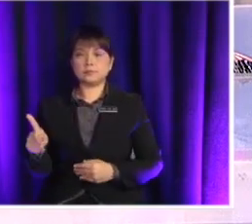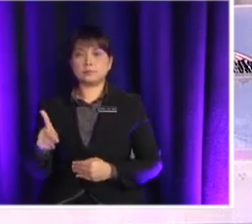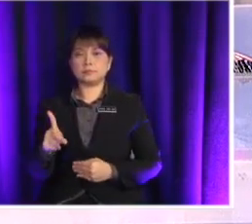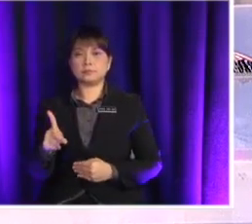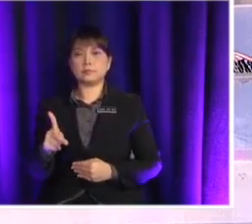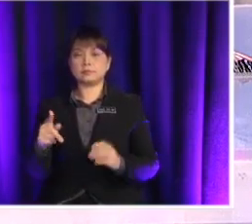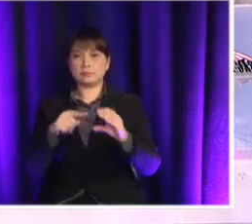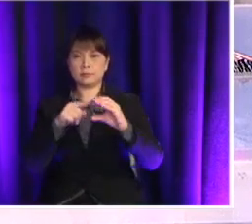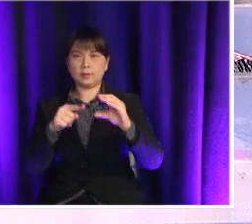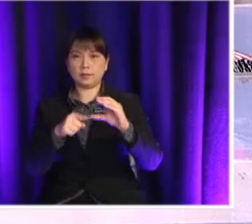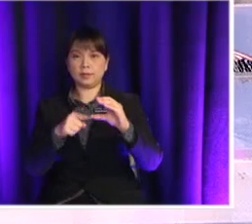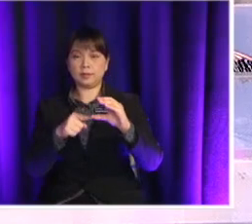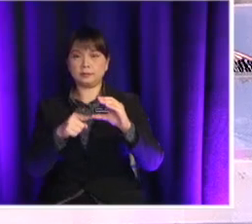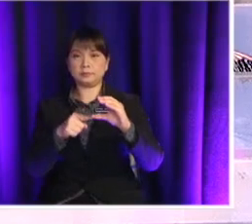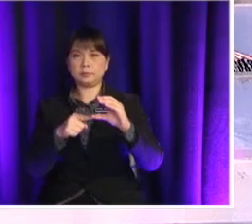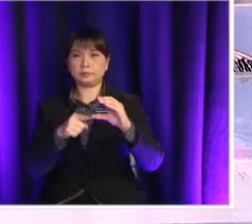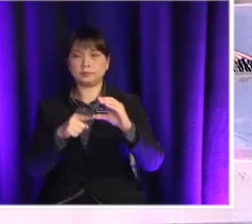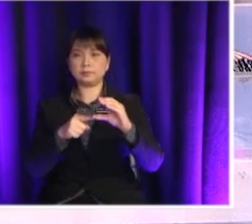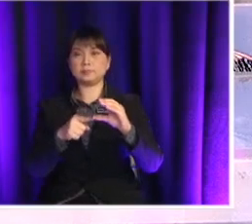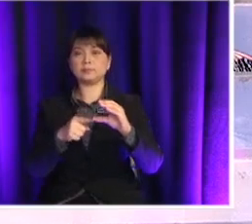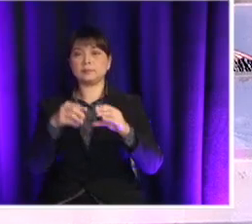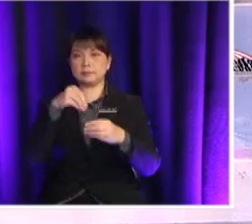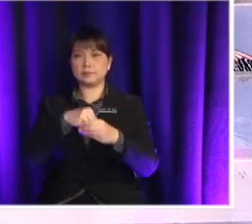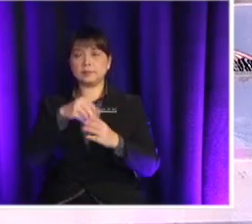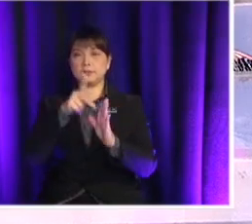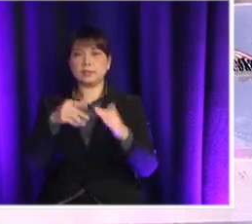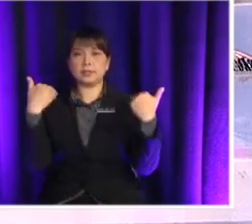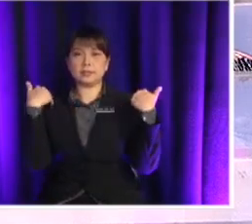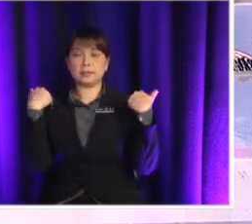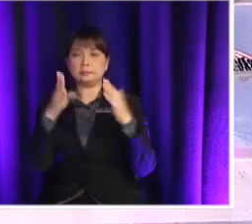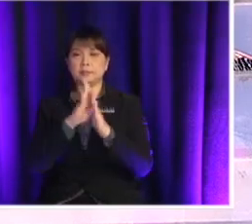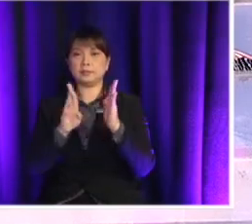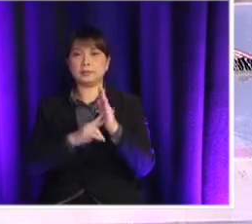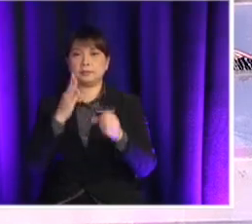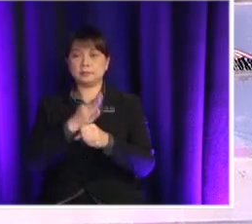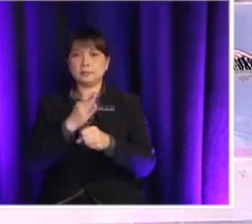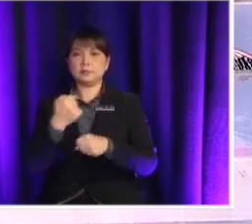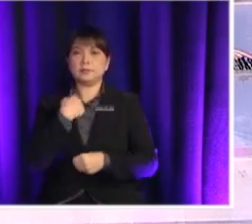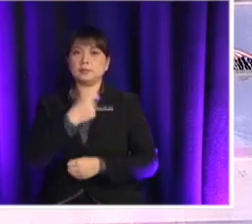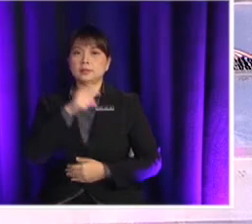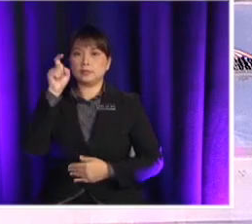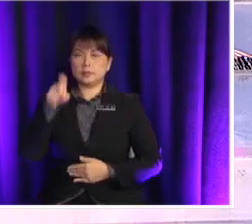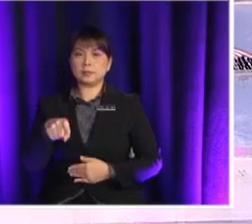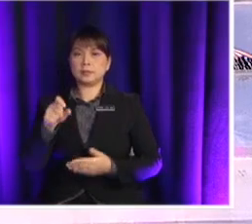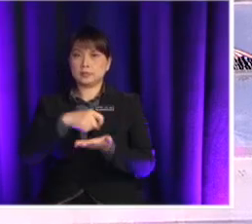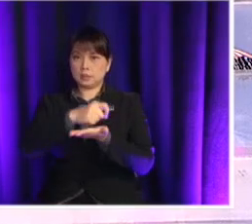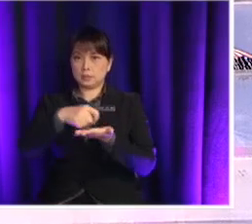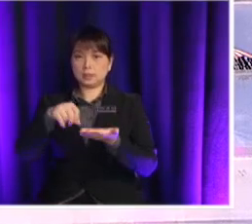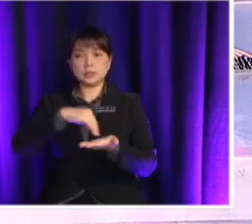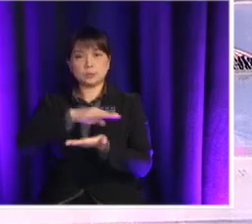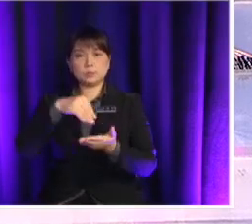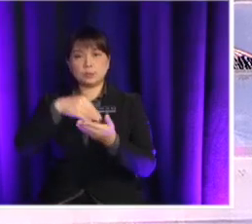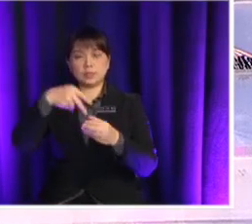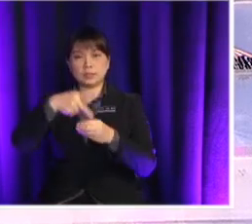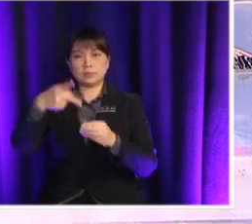walaupun litar awak semua ni dalam keadaan berfungsi tadi, tapi kita kena catatkan semua hasil